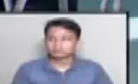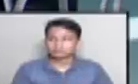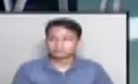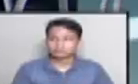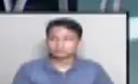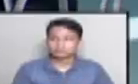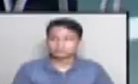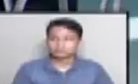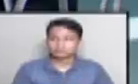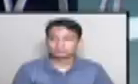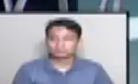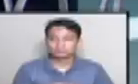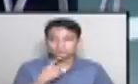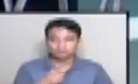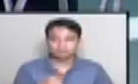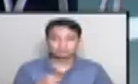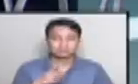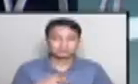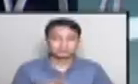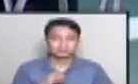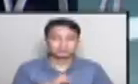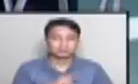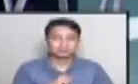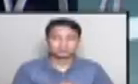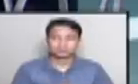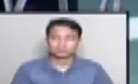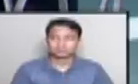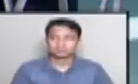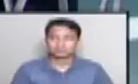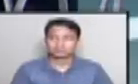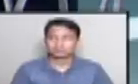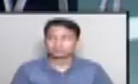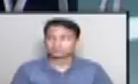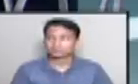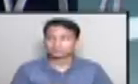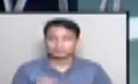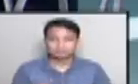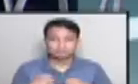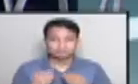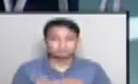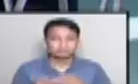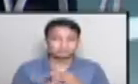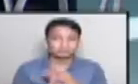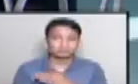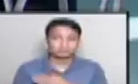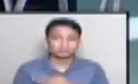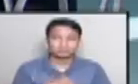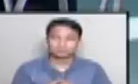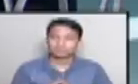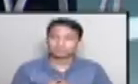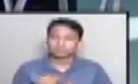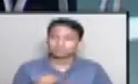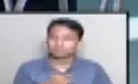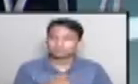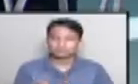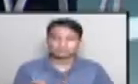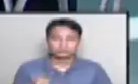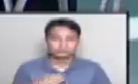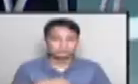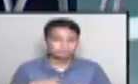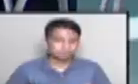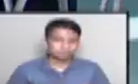kinakaltasan kayo? Wala, sir. Okay. Kung hindi kayo kinakaltasan, wala tayong makukuha ang refund. So, ang re-refund na lang natin ay yung